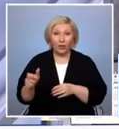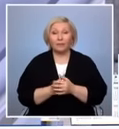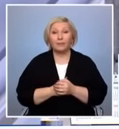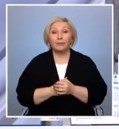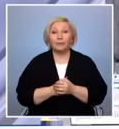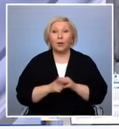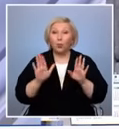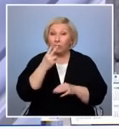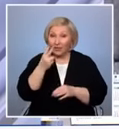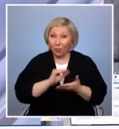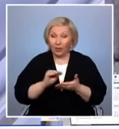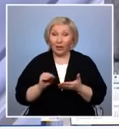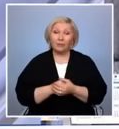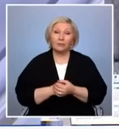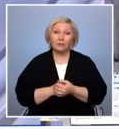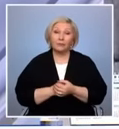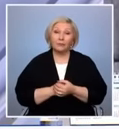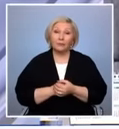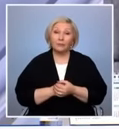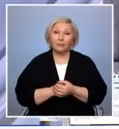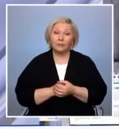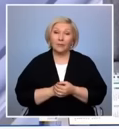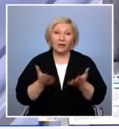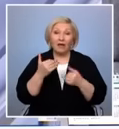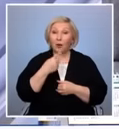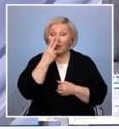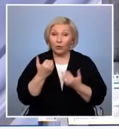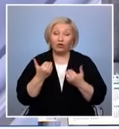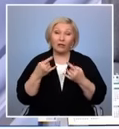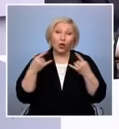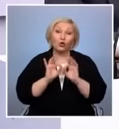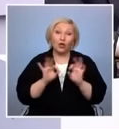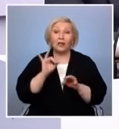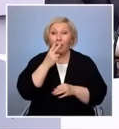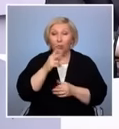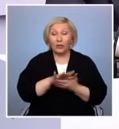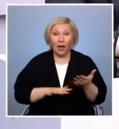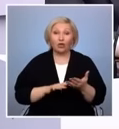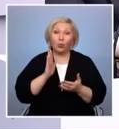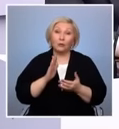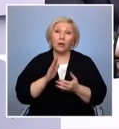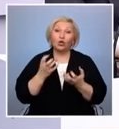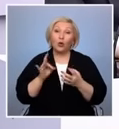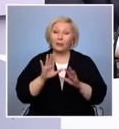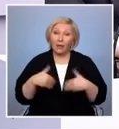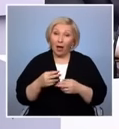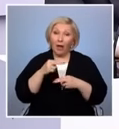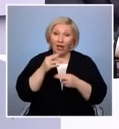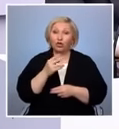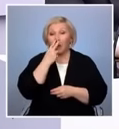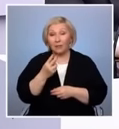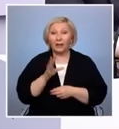Уфы о судьбе здания Уфимского цирка. Цитирую. Пришлось обратиться к президенту с этим цирком. Конец